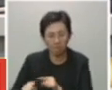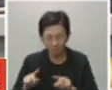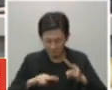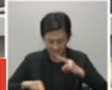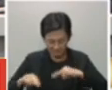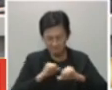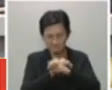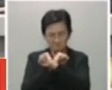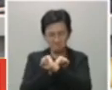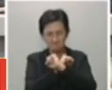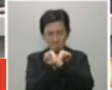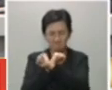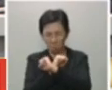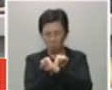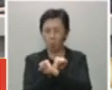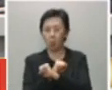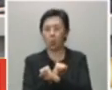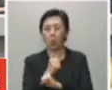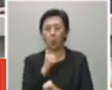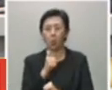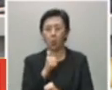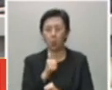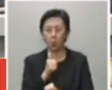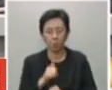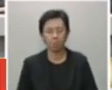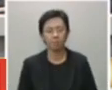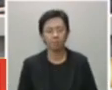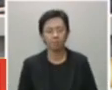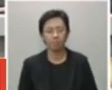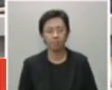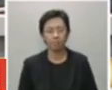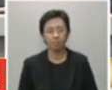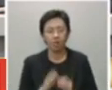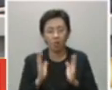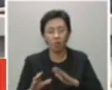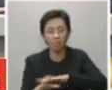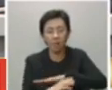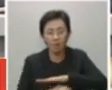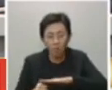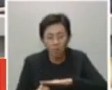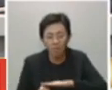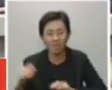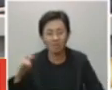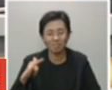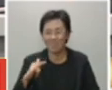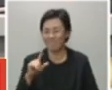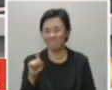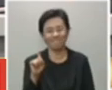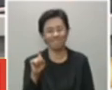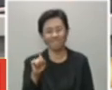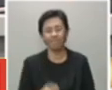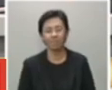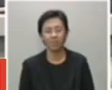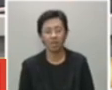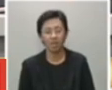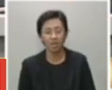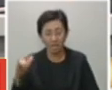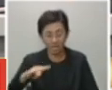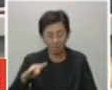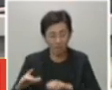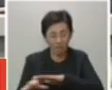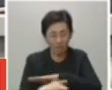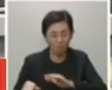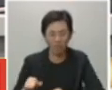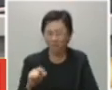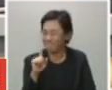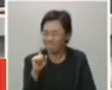าพและผมยืนยันครับไม่มีใครสามารถไปขโมยเครื่องบินไปทำร้ายประชาชนผู้บ